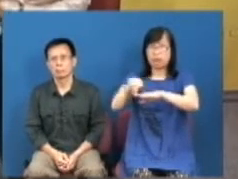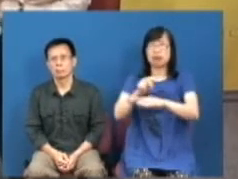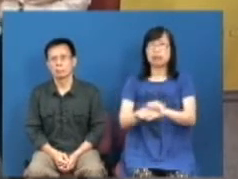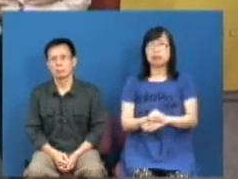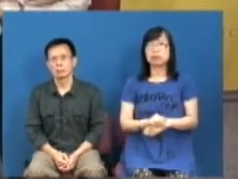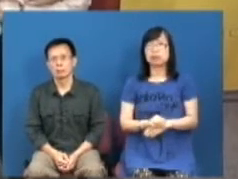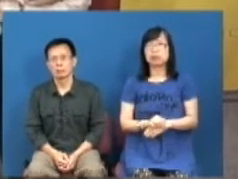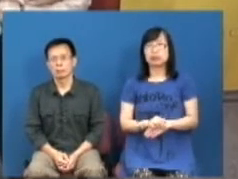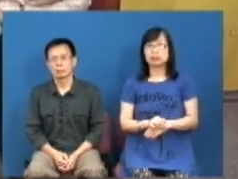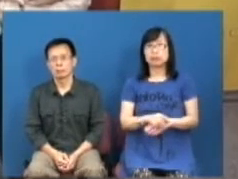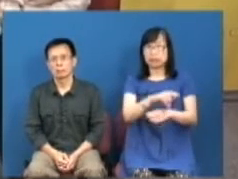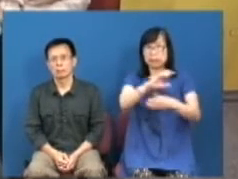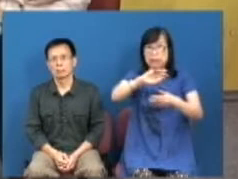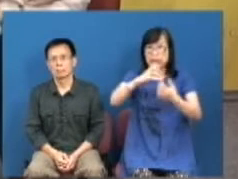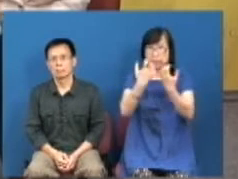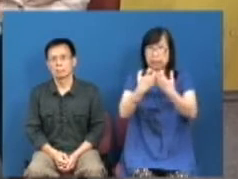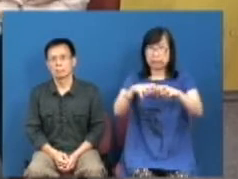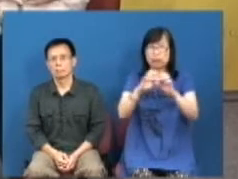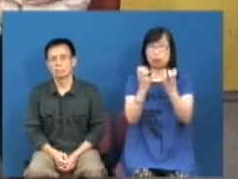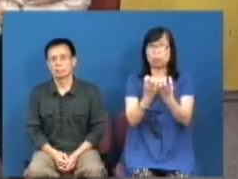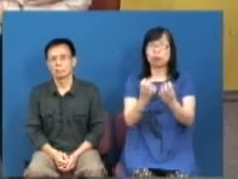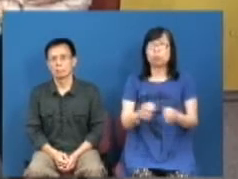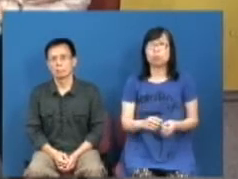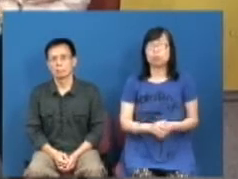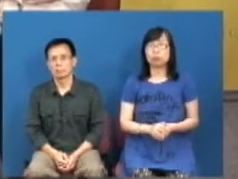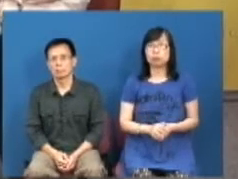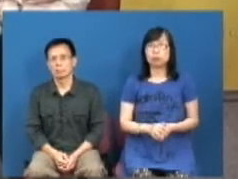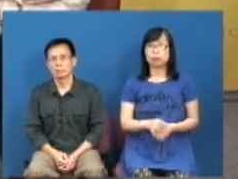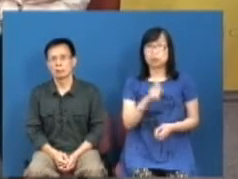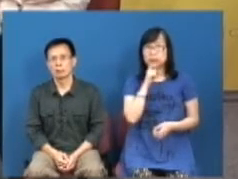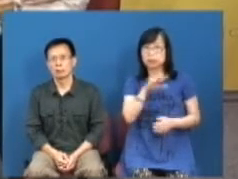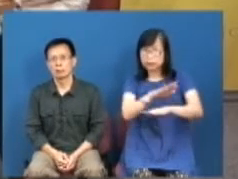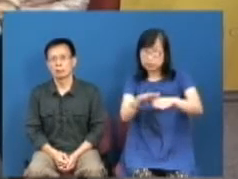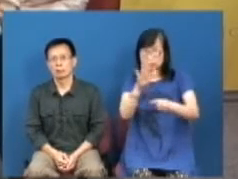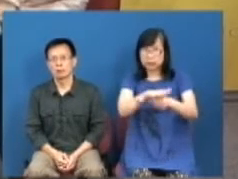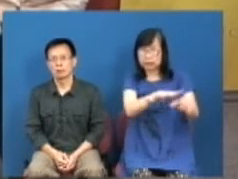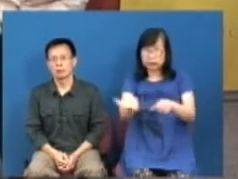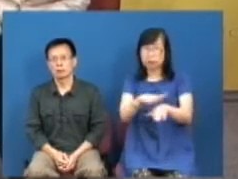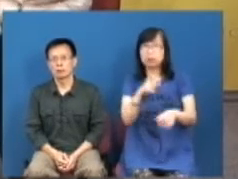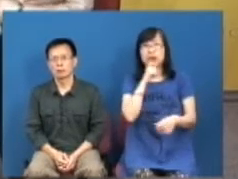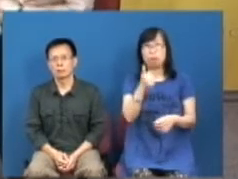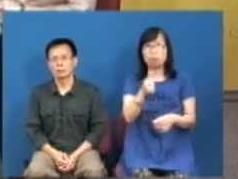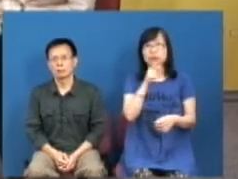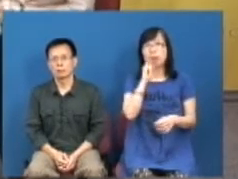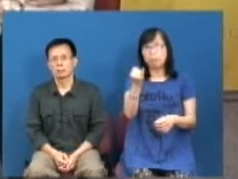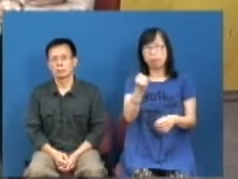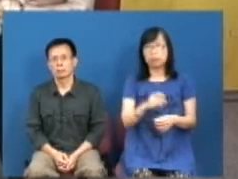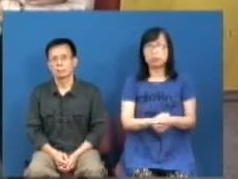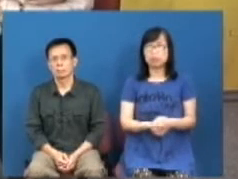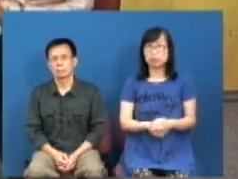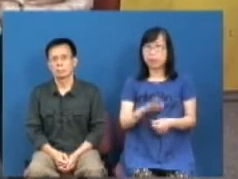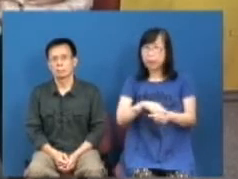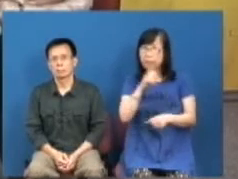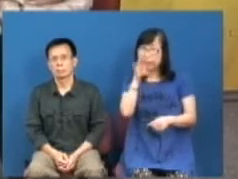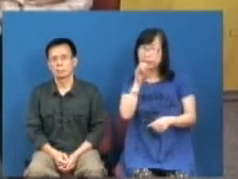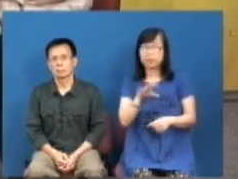實你好多 infrastructure 其實有影響。所以究竟即係填海有利有弊啦，但係你正如頭先志遠你講，